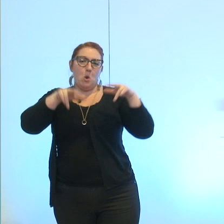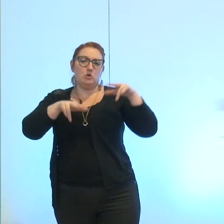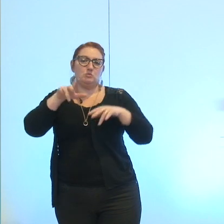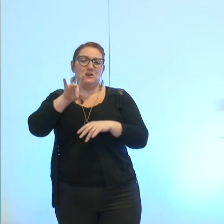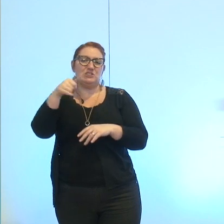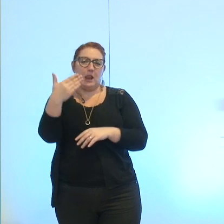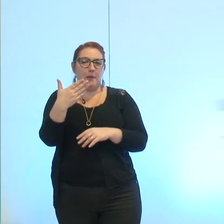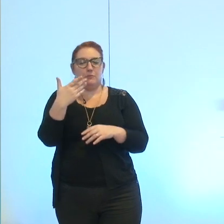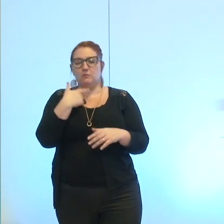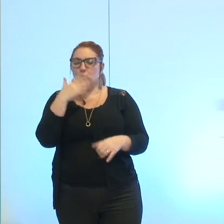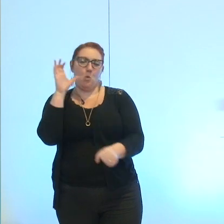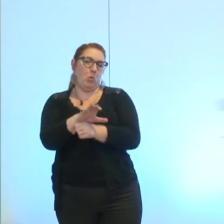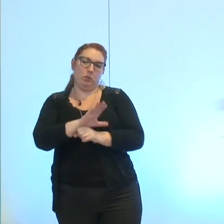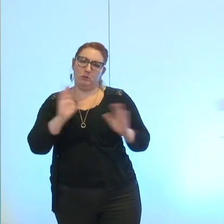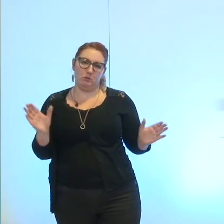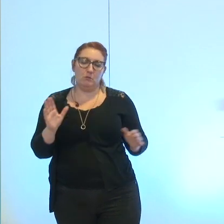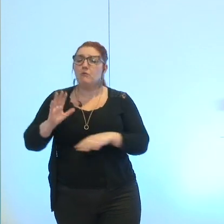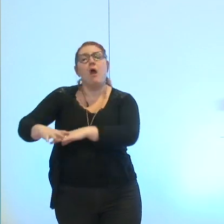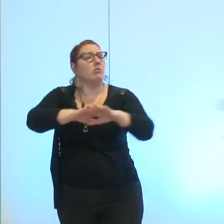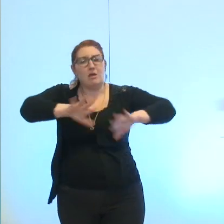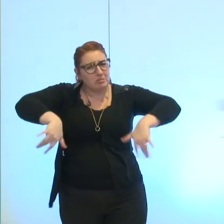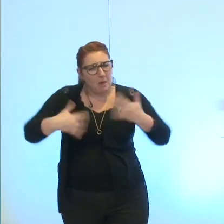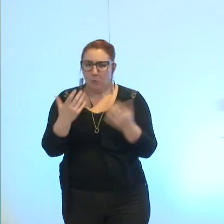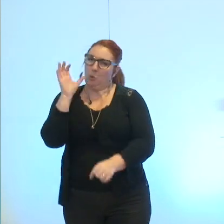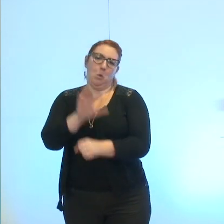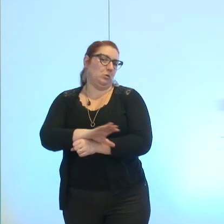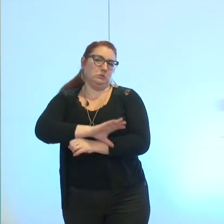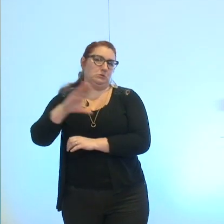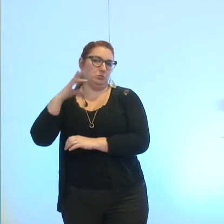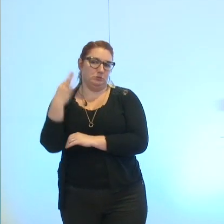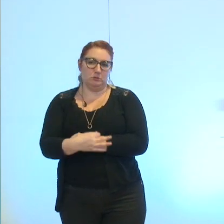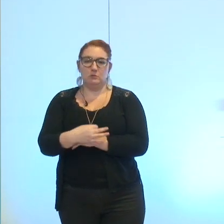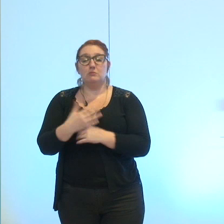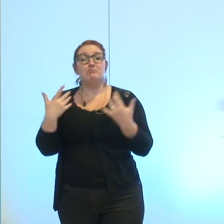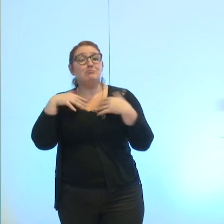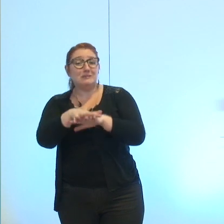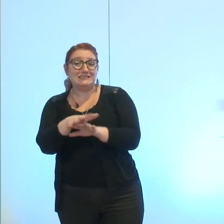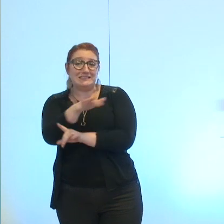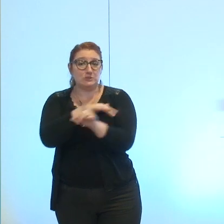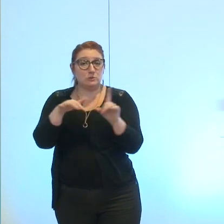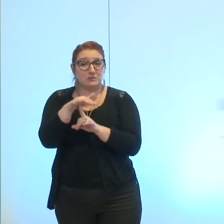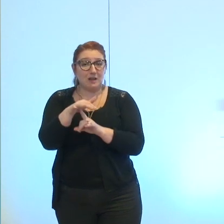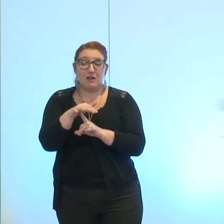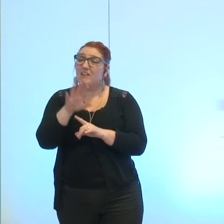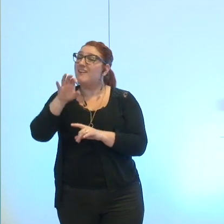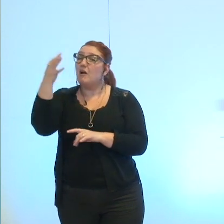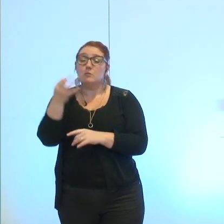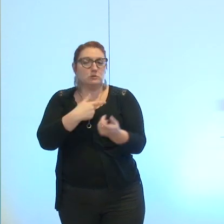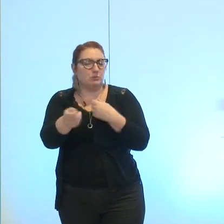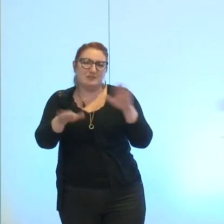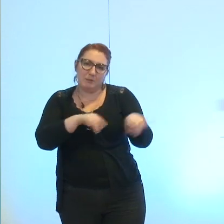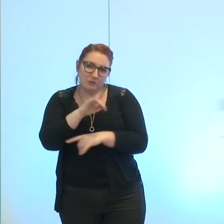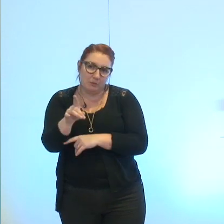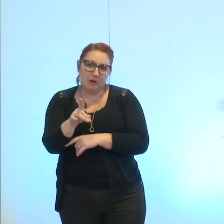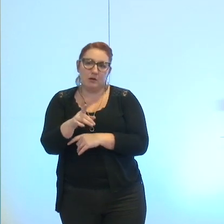exprimé quels que soient les quartiers nous maintenons que la mixité sociale ne se fera pas avec un taux aussi élevé la liste des quartiers